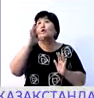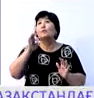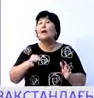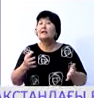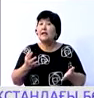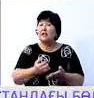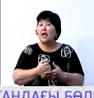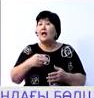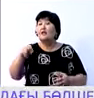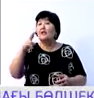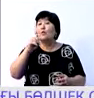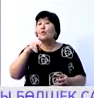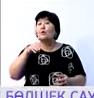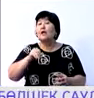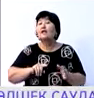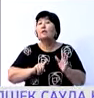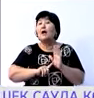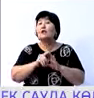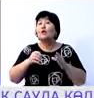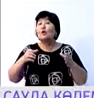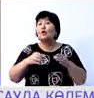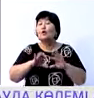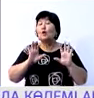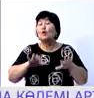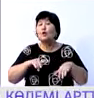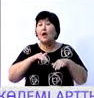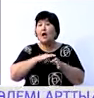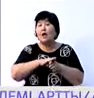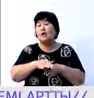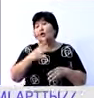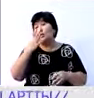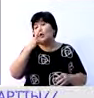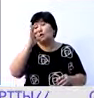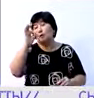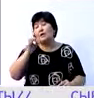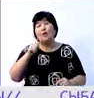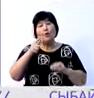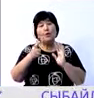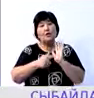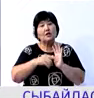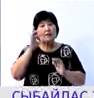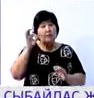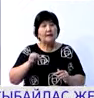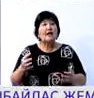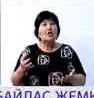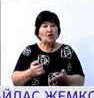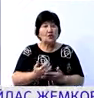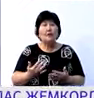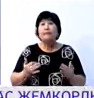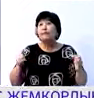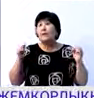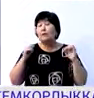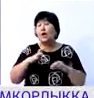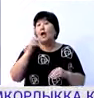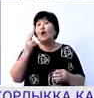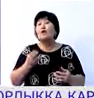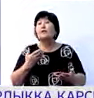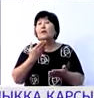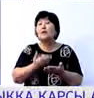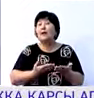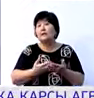жеткізілсе, депутаттардың бастауыш ұйымы төрағалығын атқаруы 4%-дан 17%-ға дейін жеткізілді. Басқосуда әлеуметтік